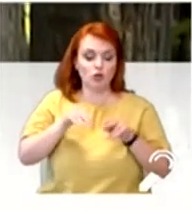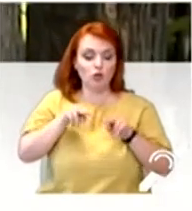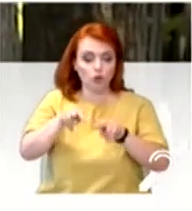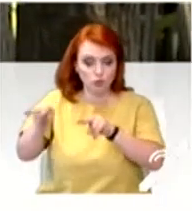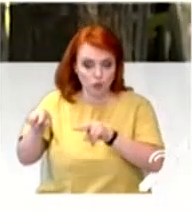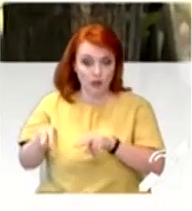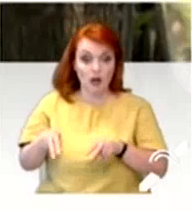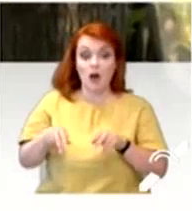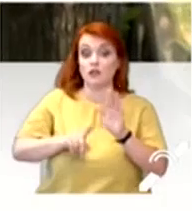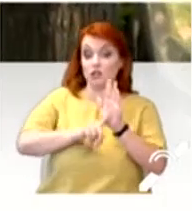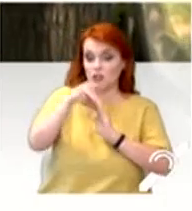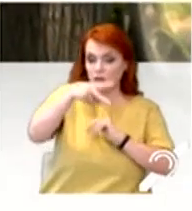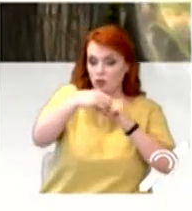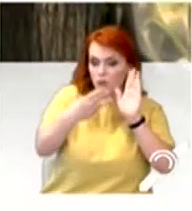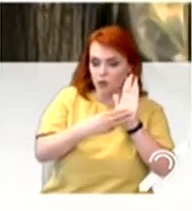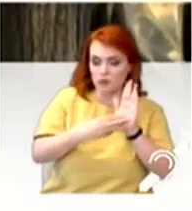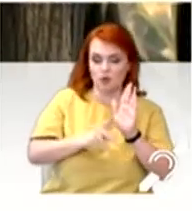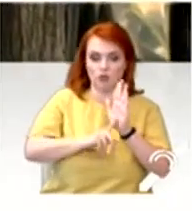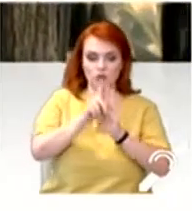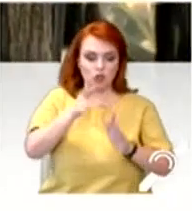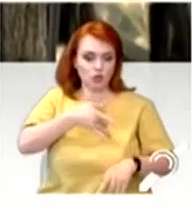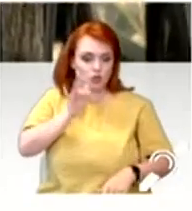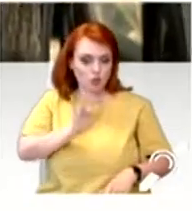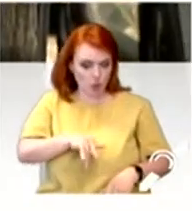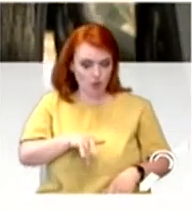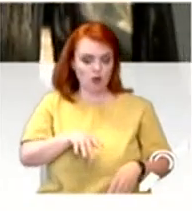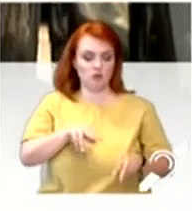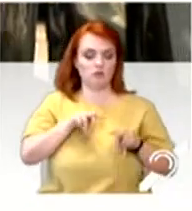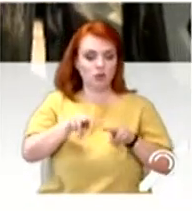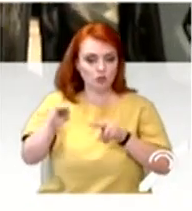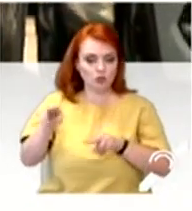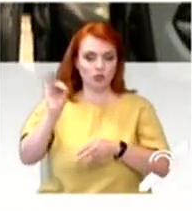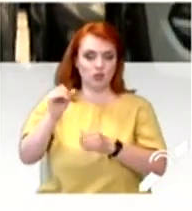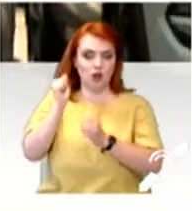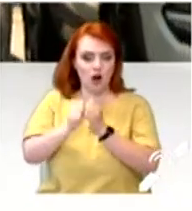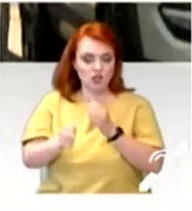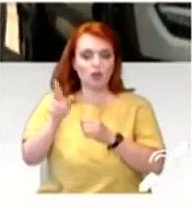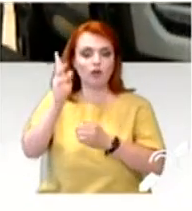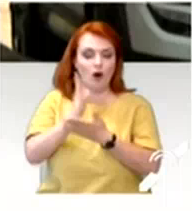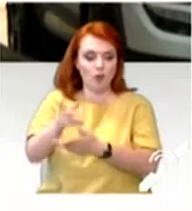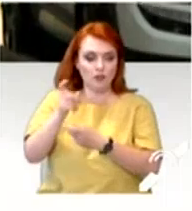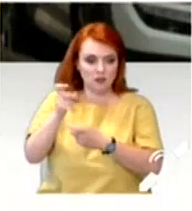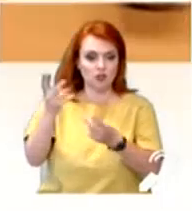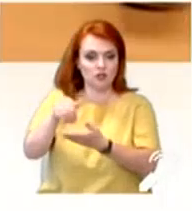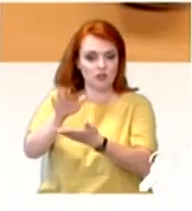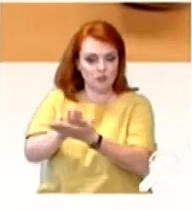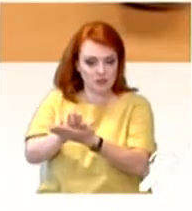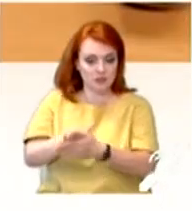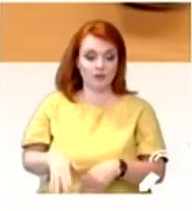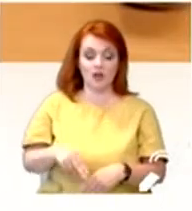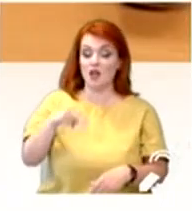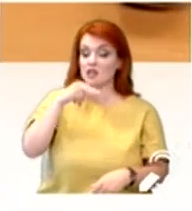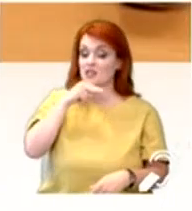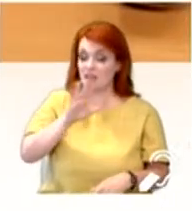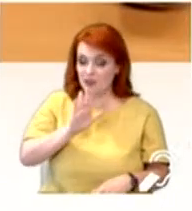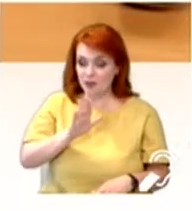armă pneumatică sunt obligați să comunice asta poliției în termen de 10 zile pentru a intra în legalitate. Neglijența